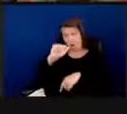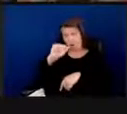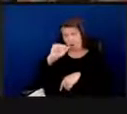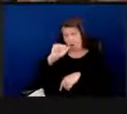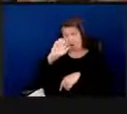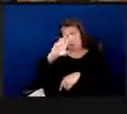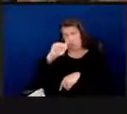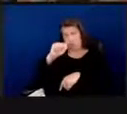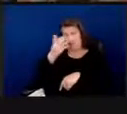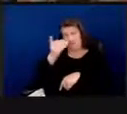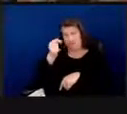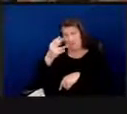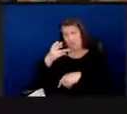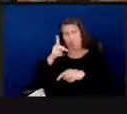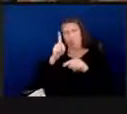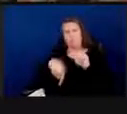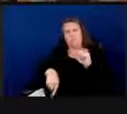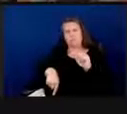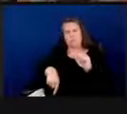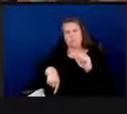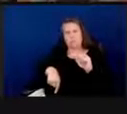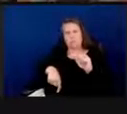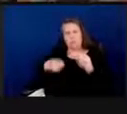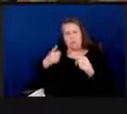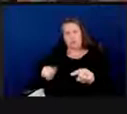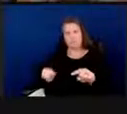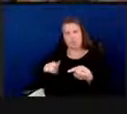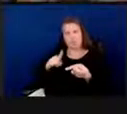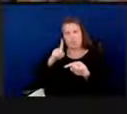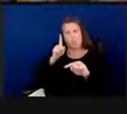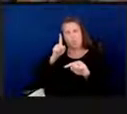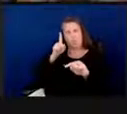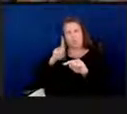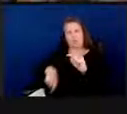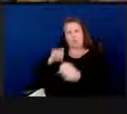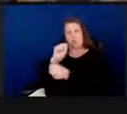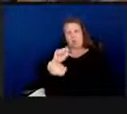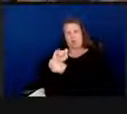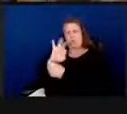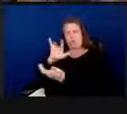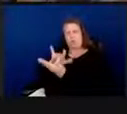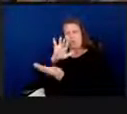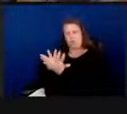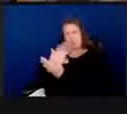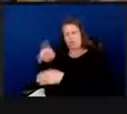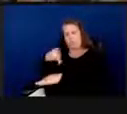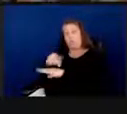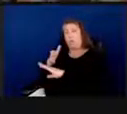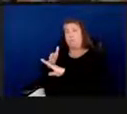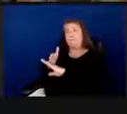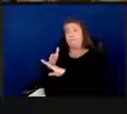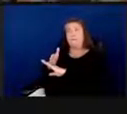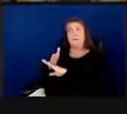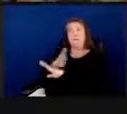nafasi. Ulisema kuwa ungependa tuwe na mkuu wa shule za daraja